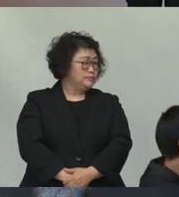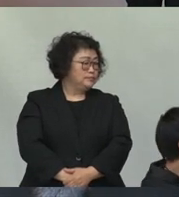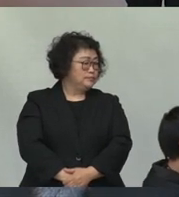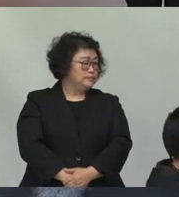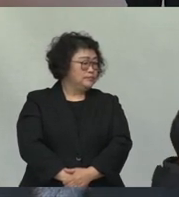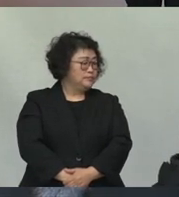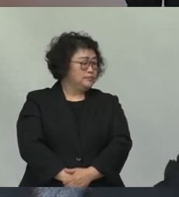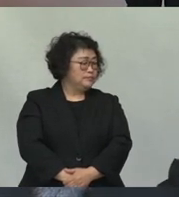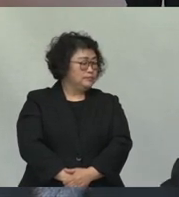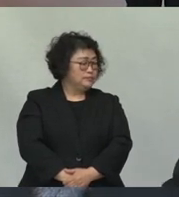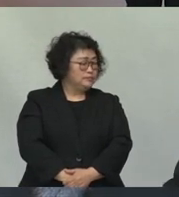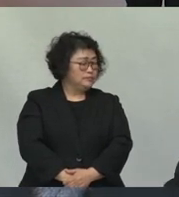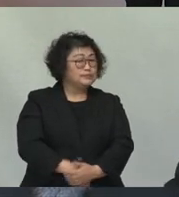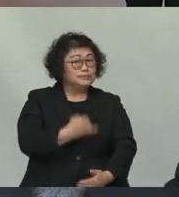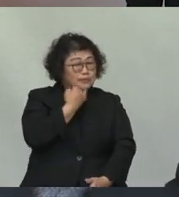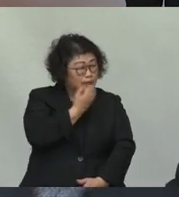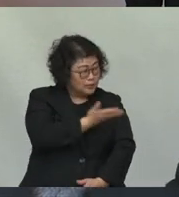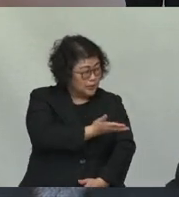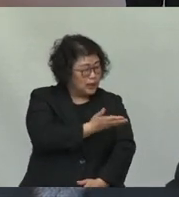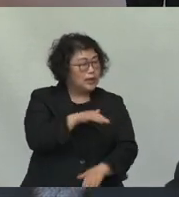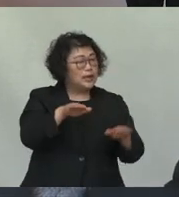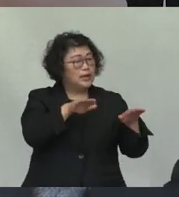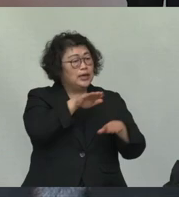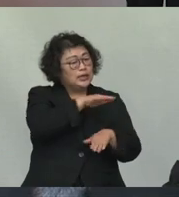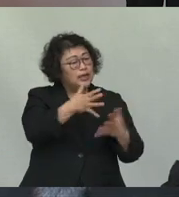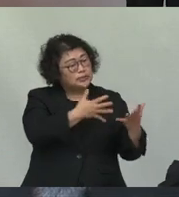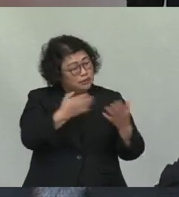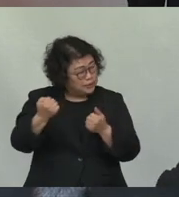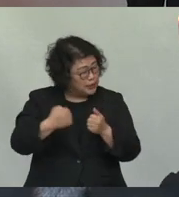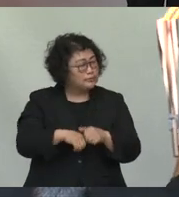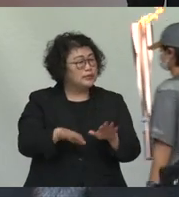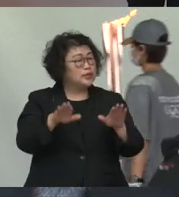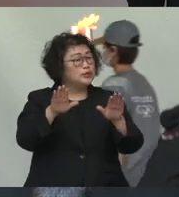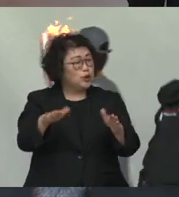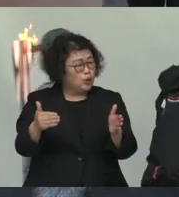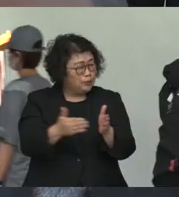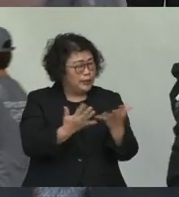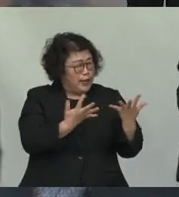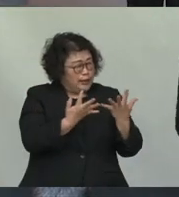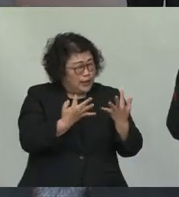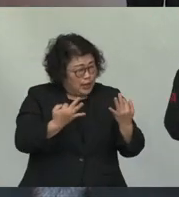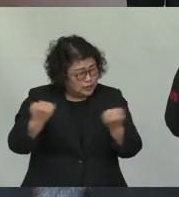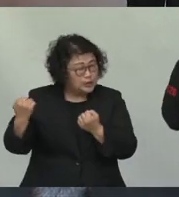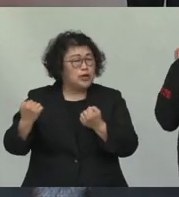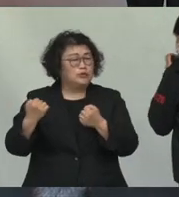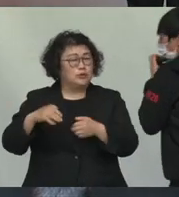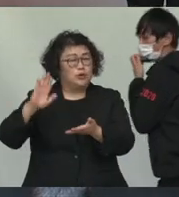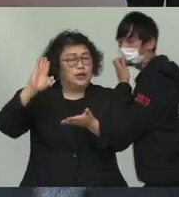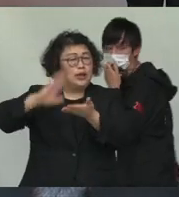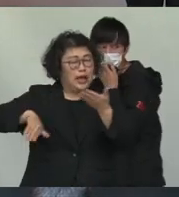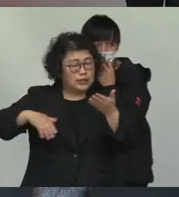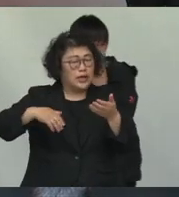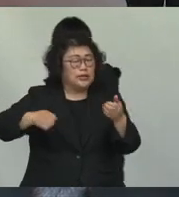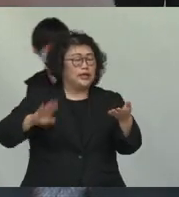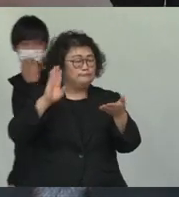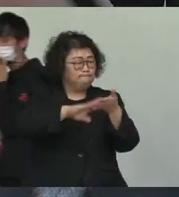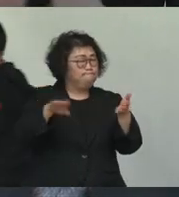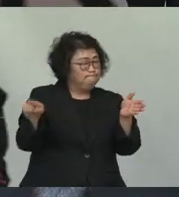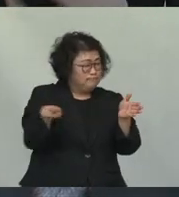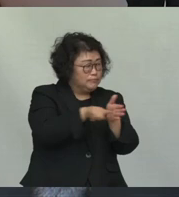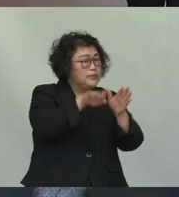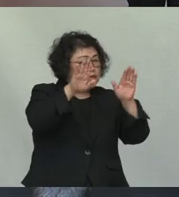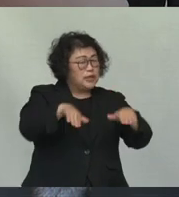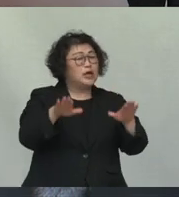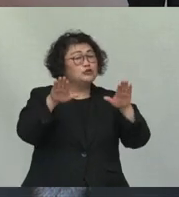さあよろしいでしょうか。平沢さん、今日までたくさんの聖火ランナーによってつながれてきた聖火、